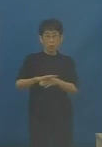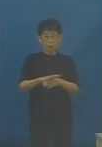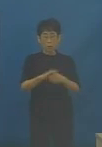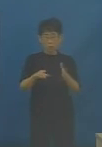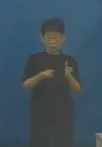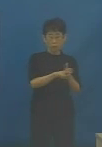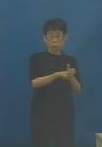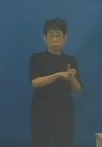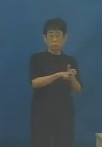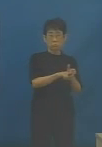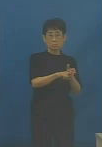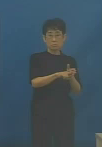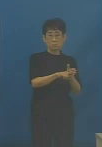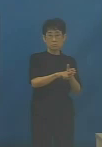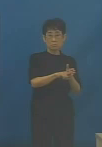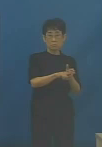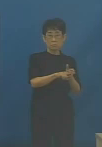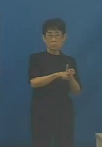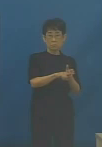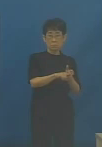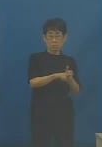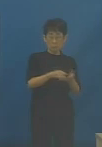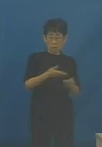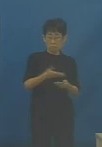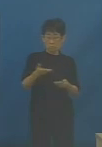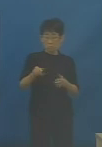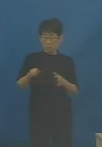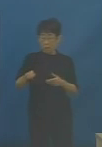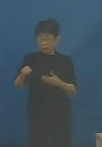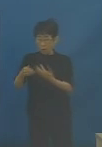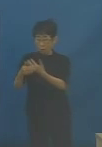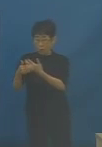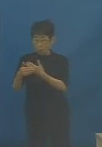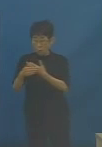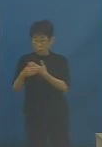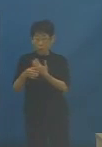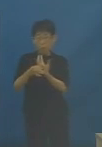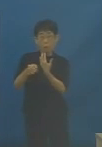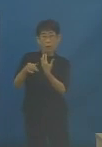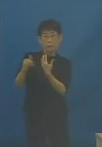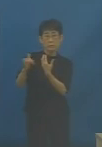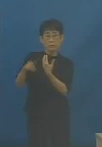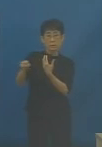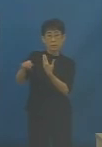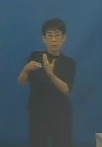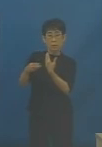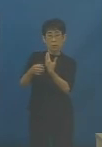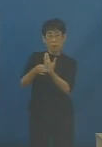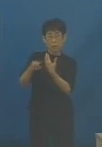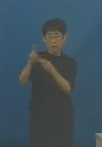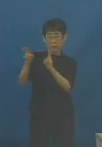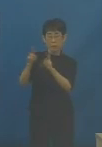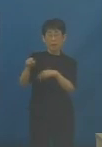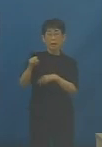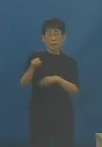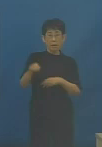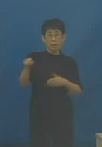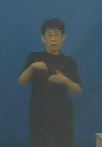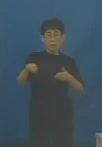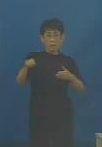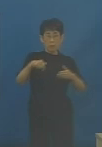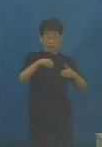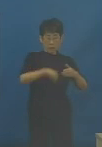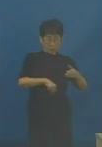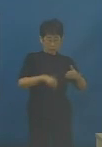険屋さんの方でも、それをご覧になって、あ、これは濃厚接触者のデータ領域かもしれないけれども中身は一緒のデ